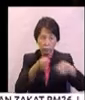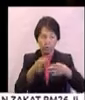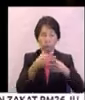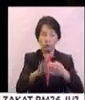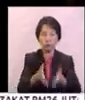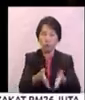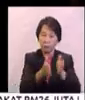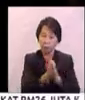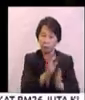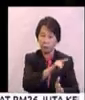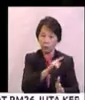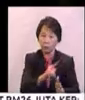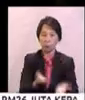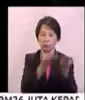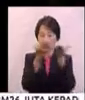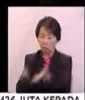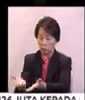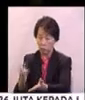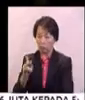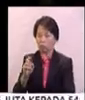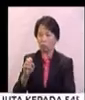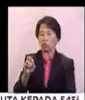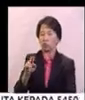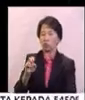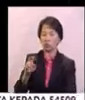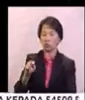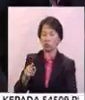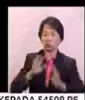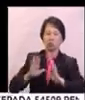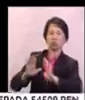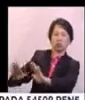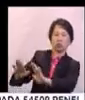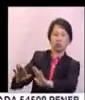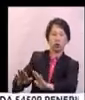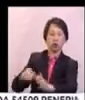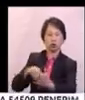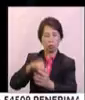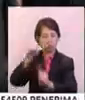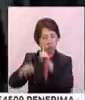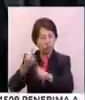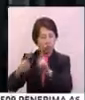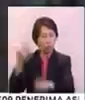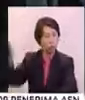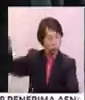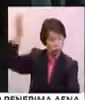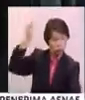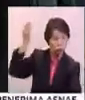selepas permohonan mereka di hadapan Koroner Rofiah Muhammad ditolak pada prosiding inkuest lalu.